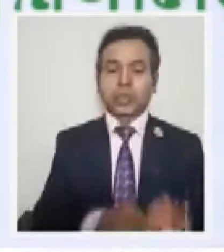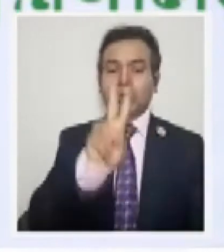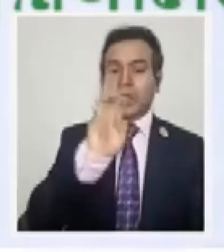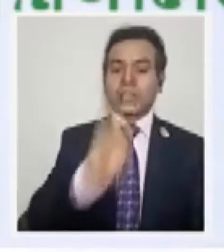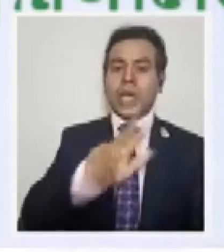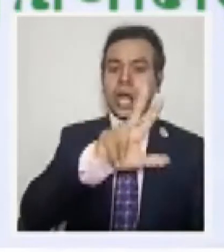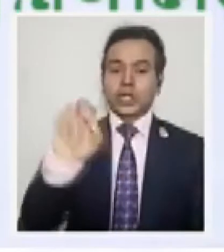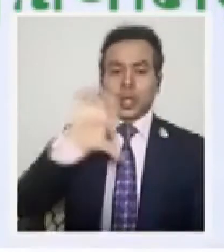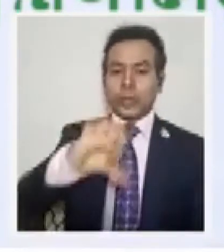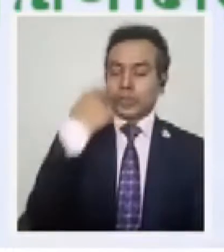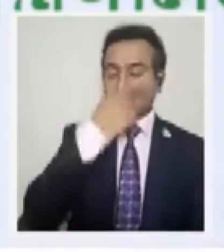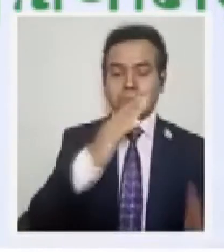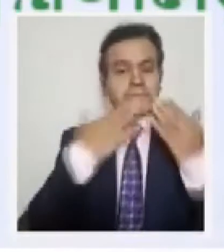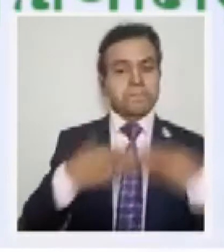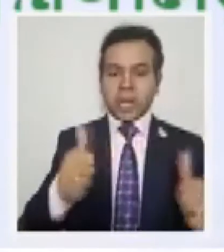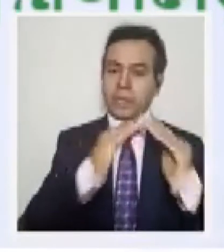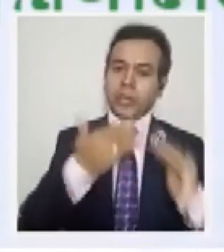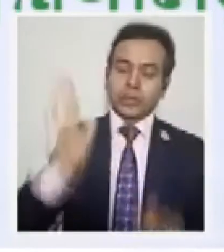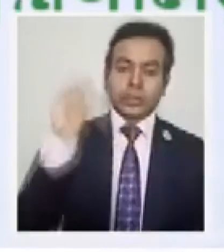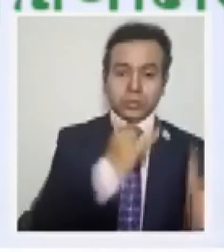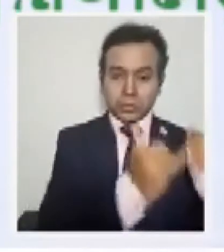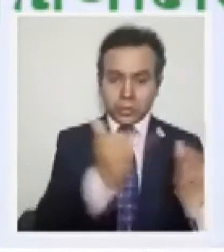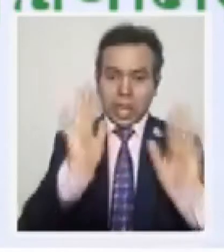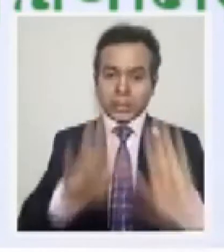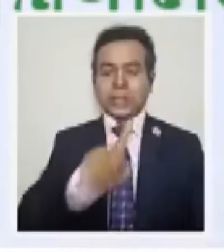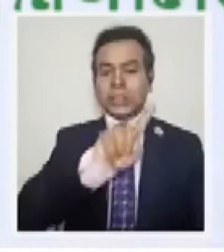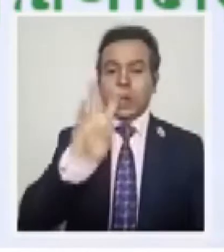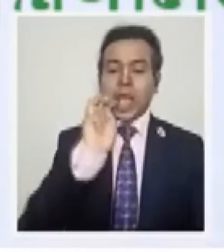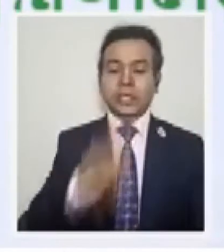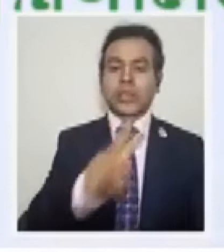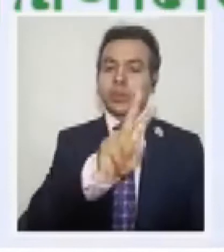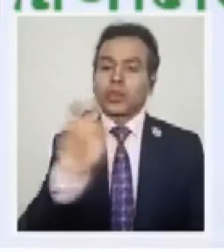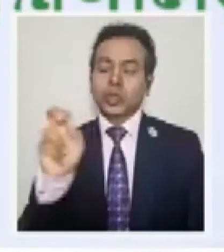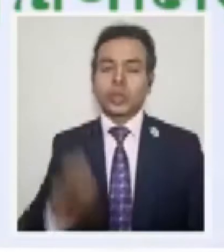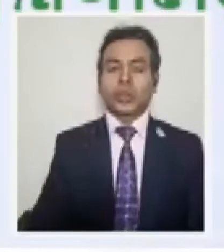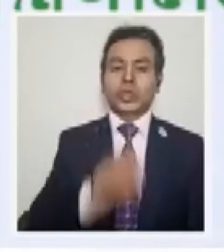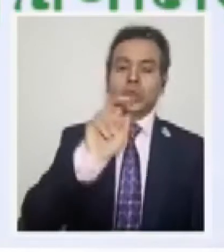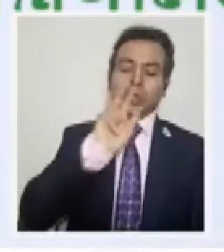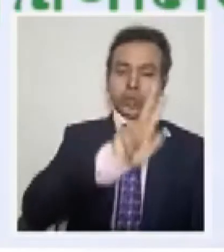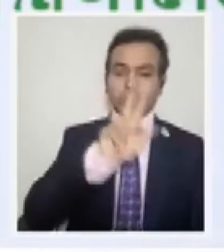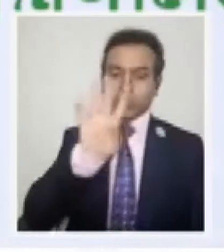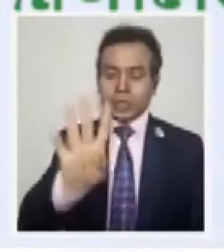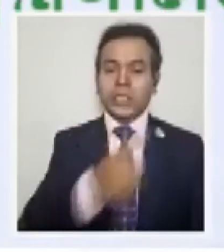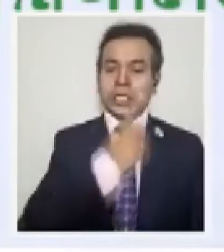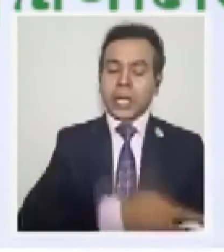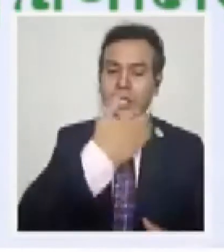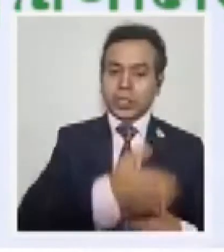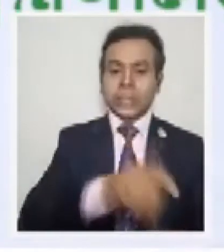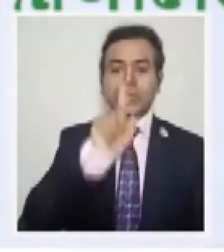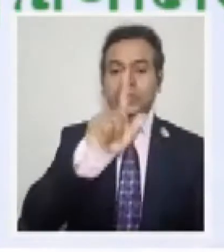আছেন 5529 জন, এ পর্যন্ত আইসোলেশন থেকে ছাড় পেয়েছেন 2890 জন। মোট আইসোলেশন